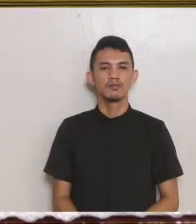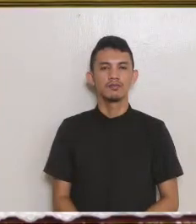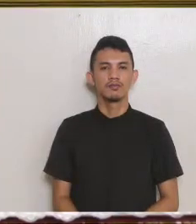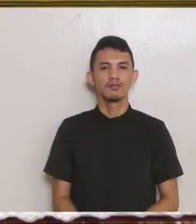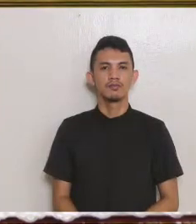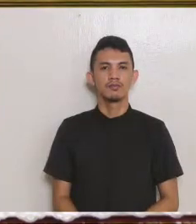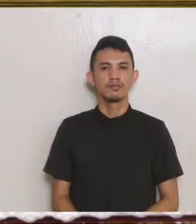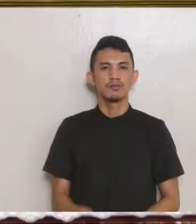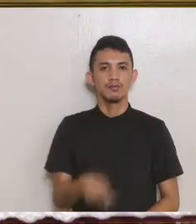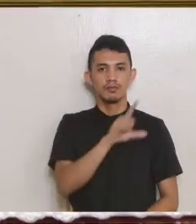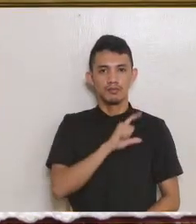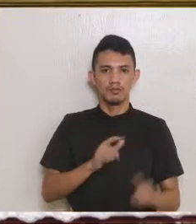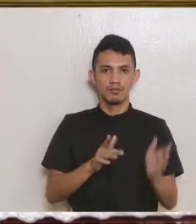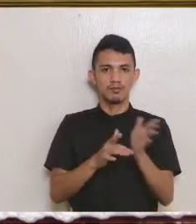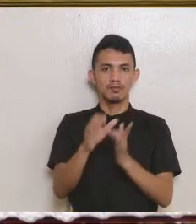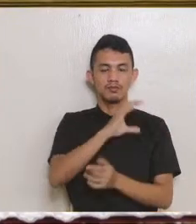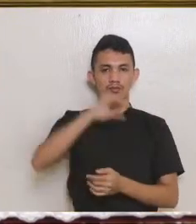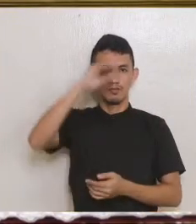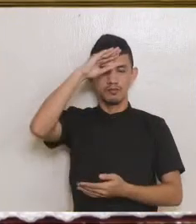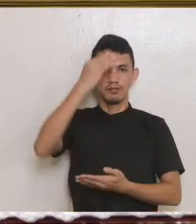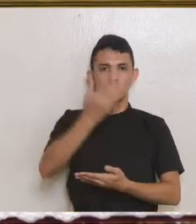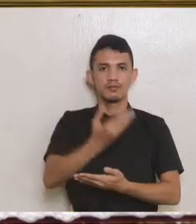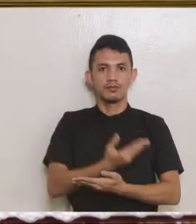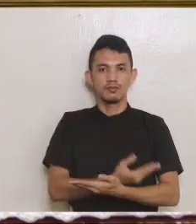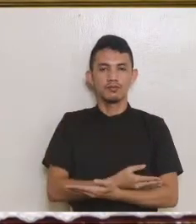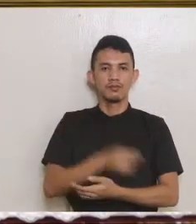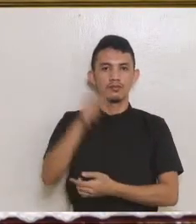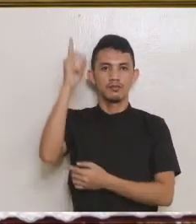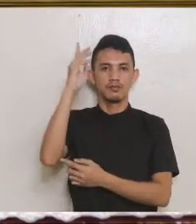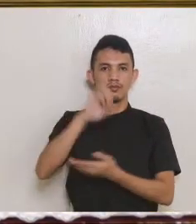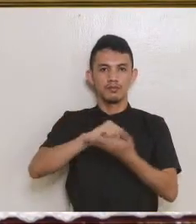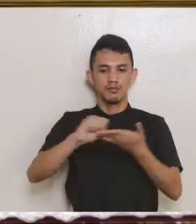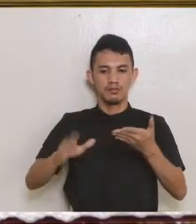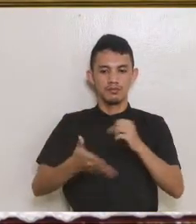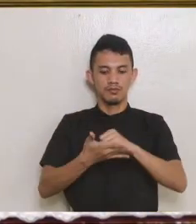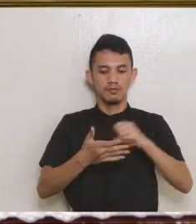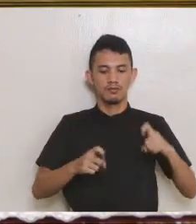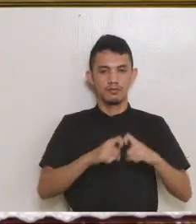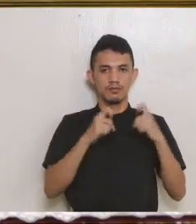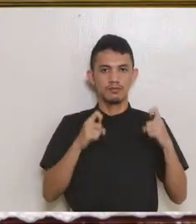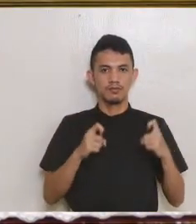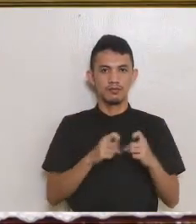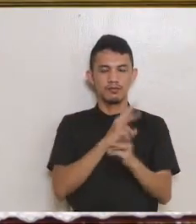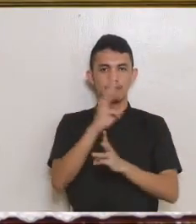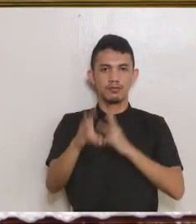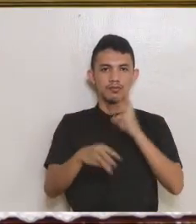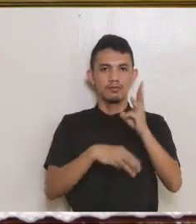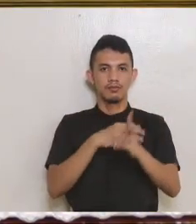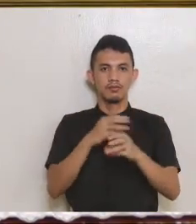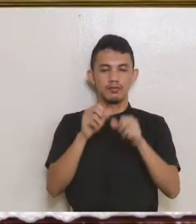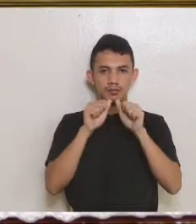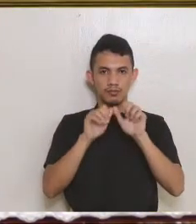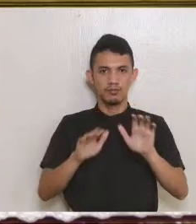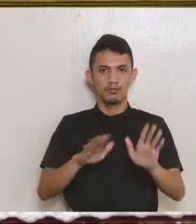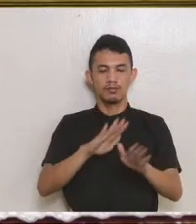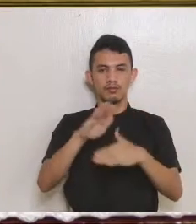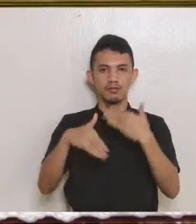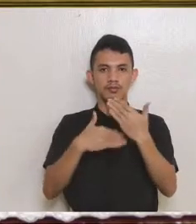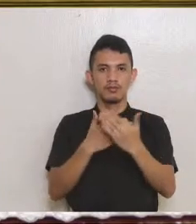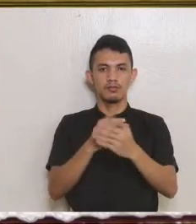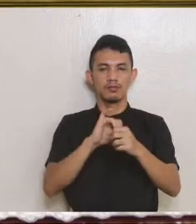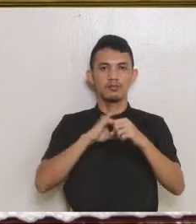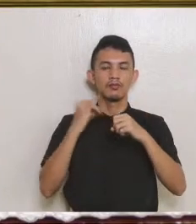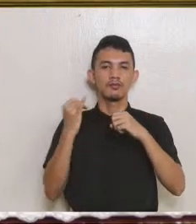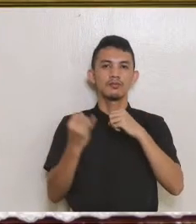Atong Ginoong Hesus, Kordero sa Dios, nagawagtang sa mga sala sa kalibutan. Bulan kitang tanan, gidapit